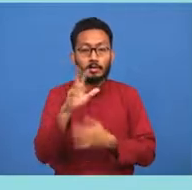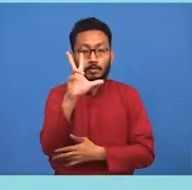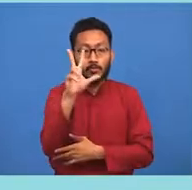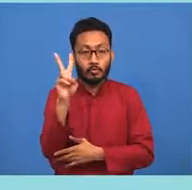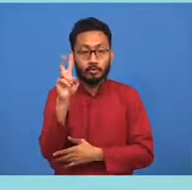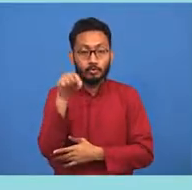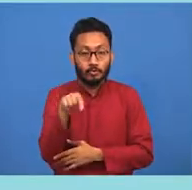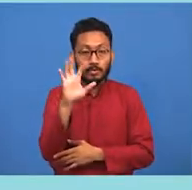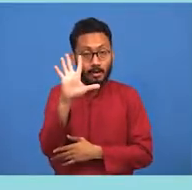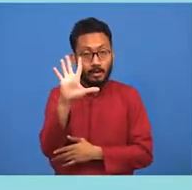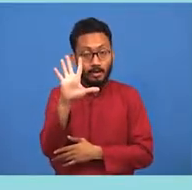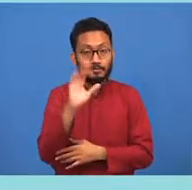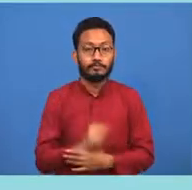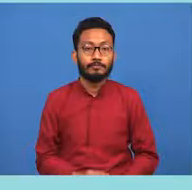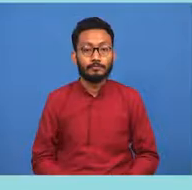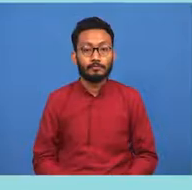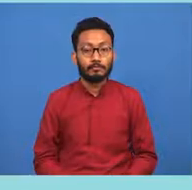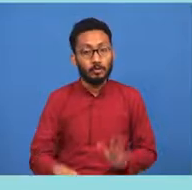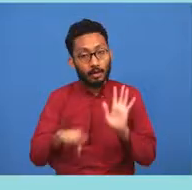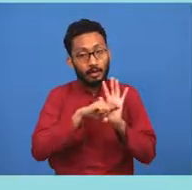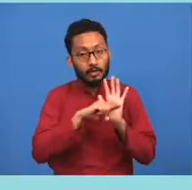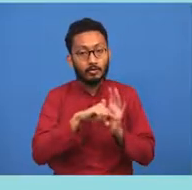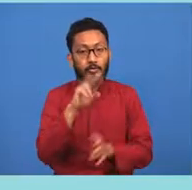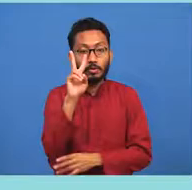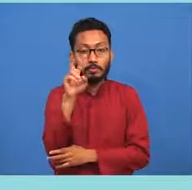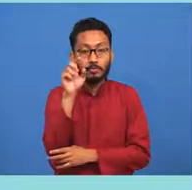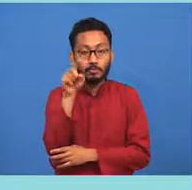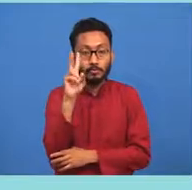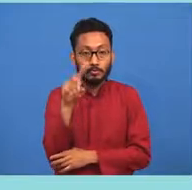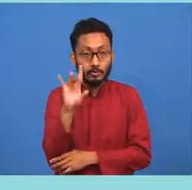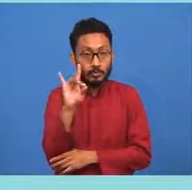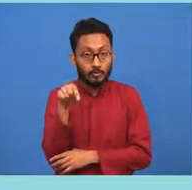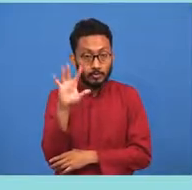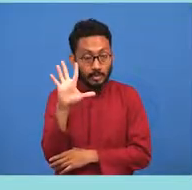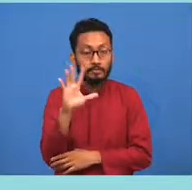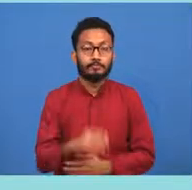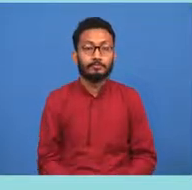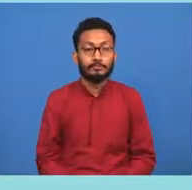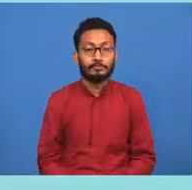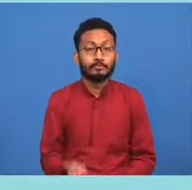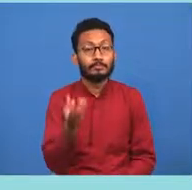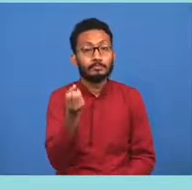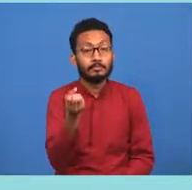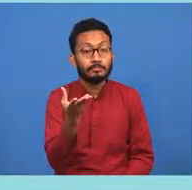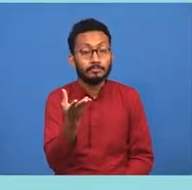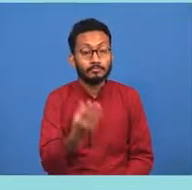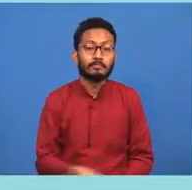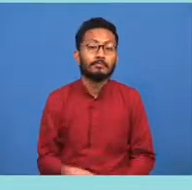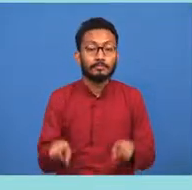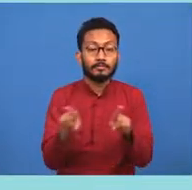32.5 darjah Celsius tolak 28.5 darjah Celsius bersamaan